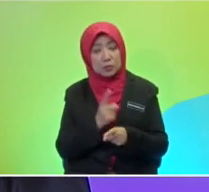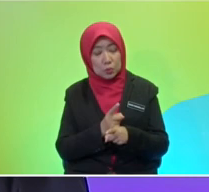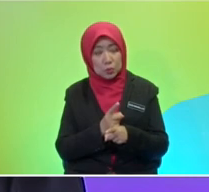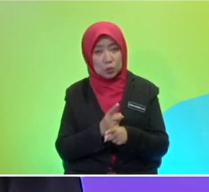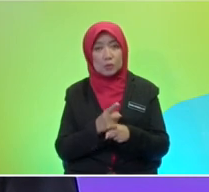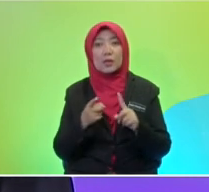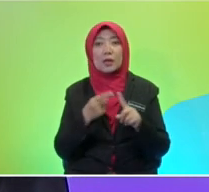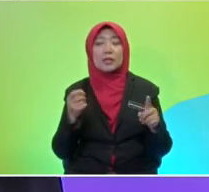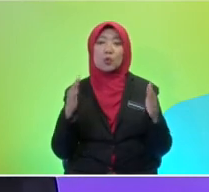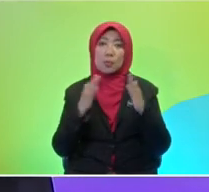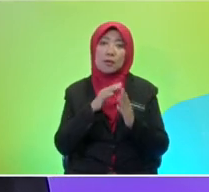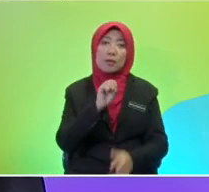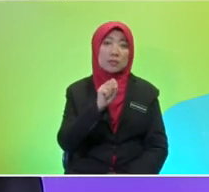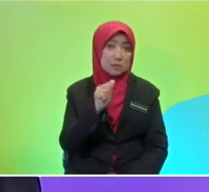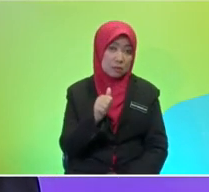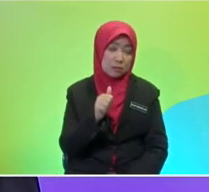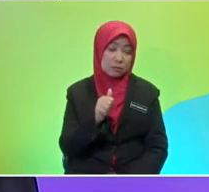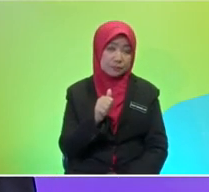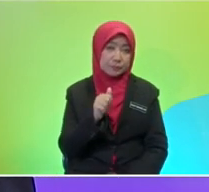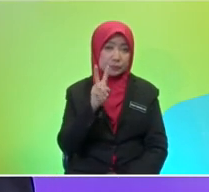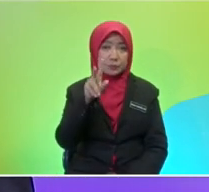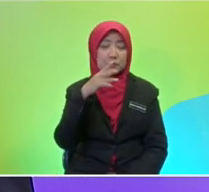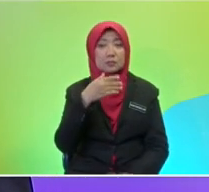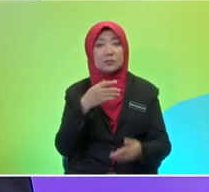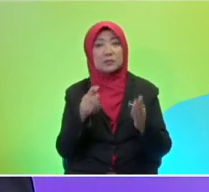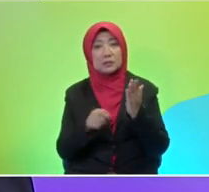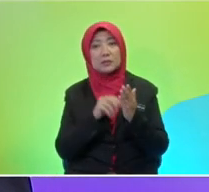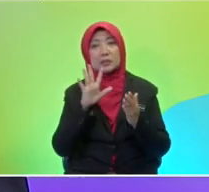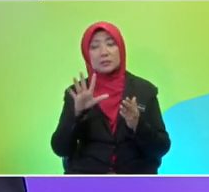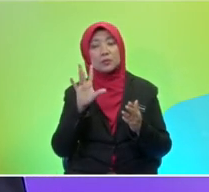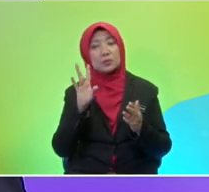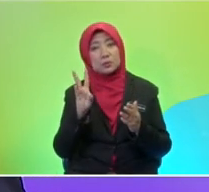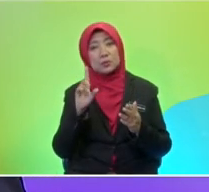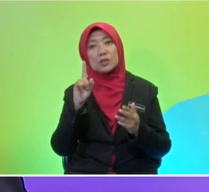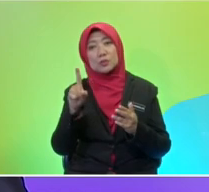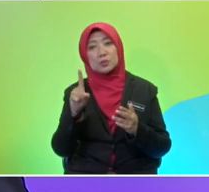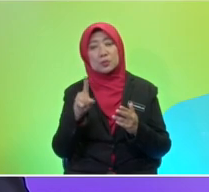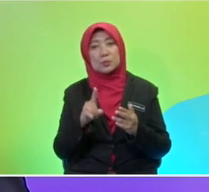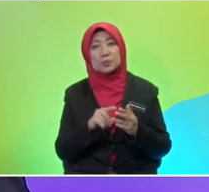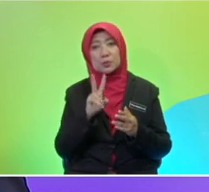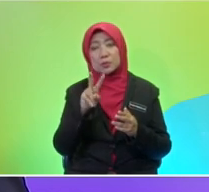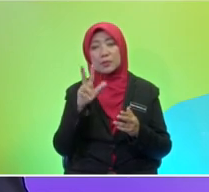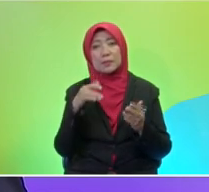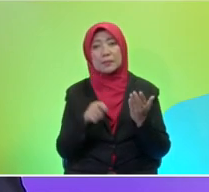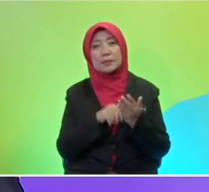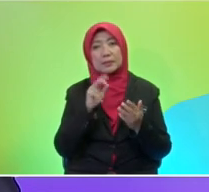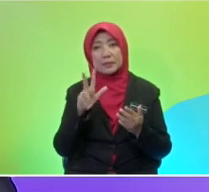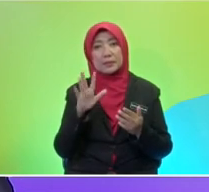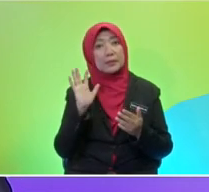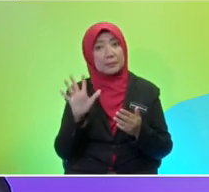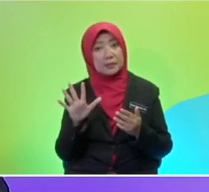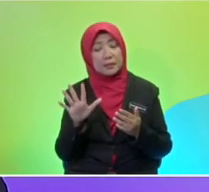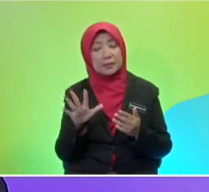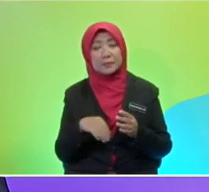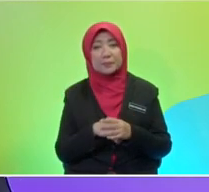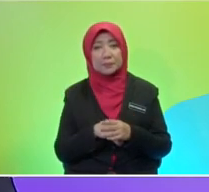Oke hasil tambahnya duo 2 + 57 + 1 8 2 + 35 dan